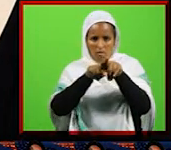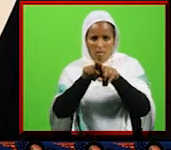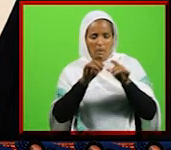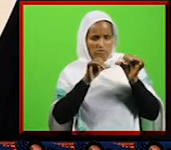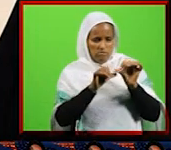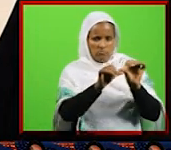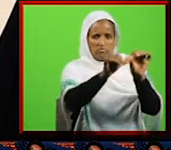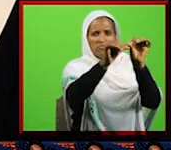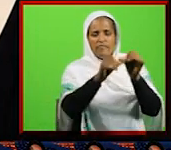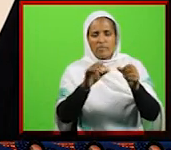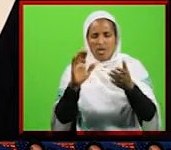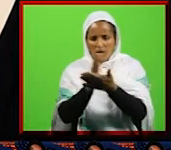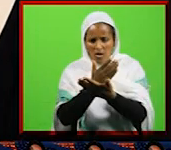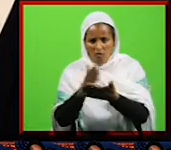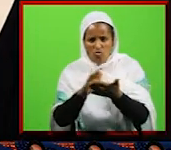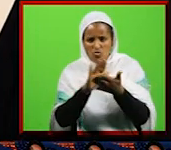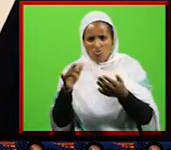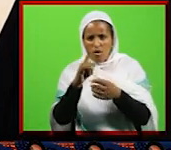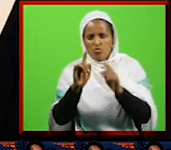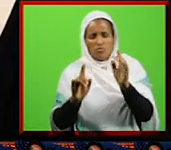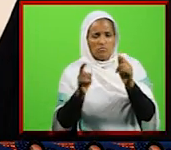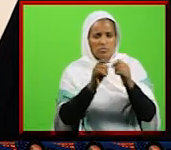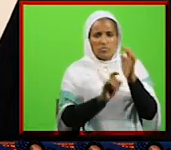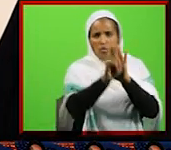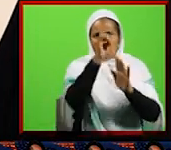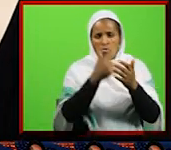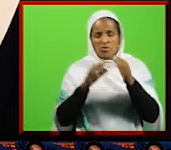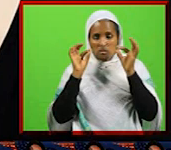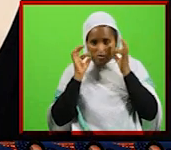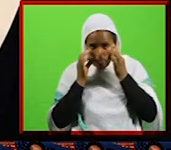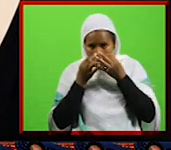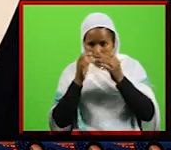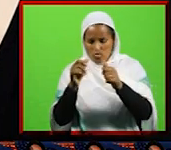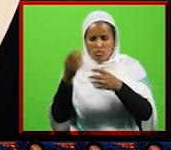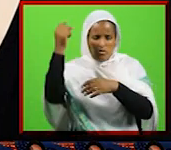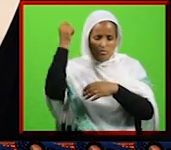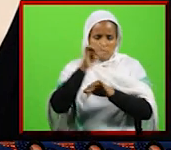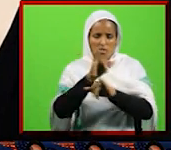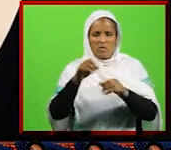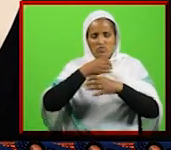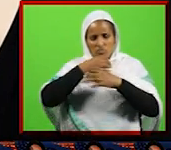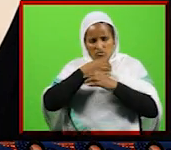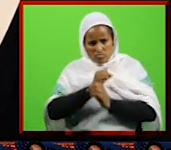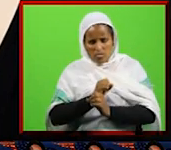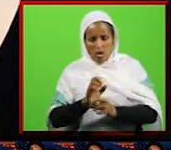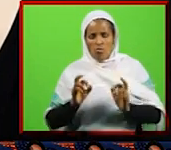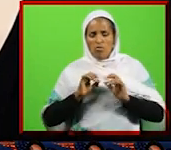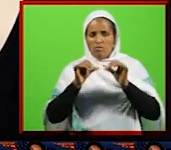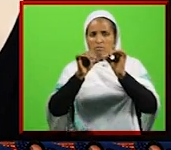ሲሰበሰቡ የተከፋፈሉ ልጆች አንድ ሆነው ሲያድጉ አይተናልና ሽማግሌዎችም እንደ ጥንቱ ሁሉ ዛሬም የሽምግልና ህይወት